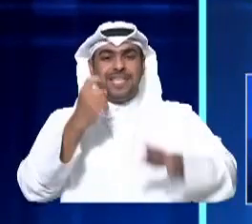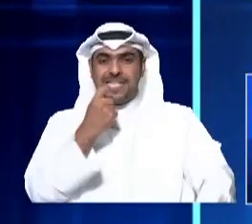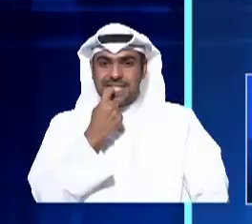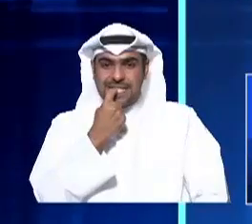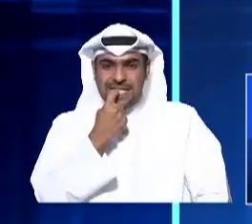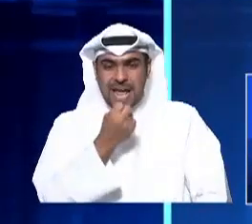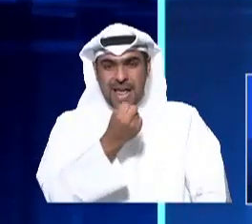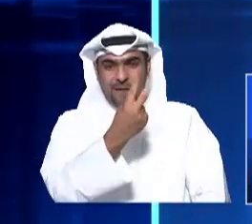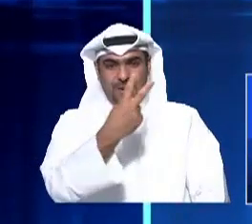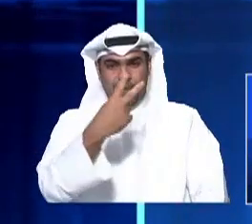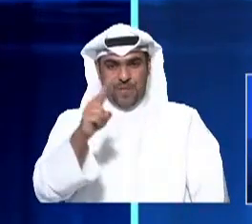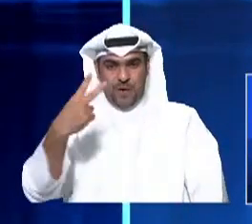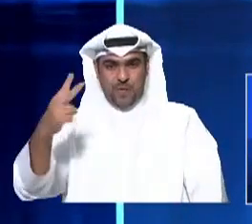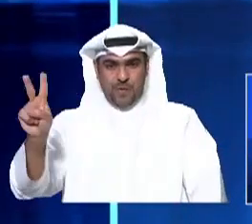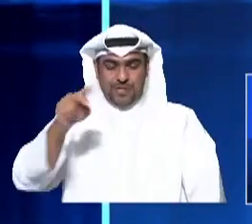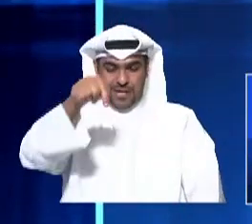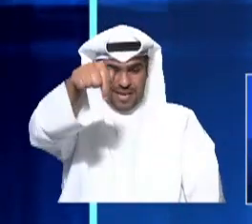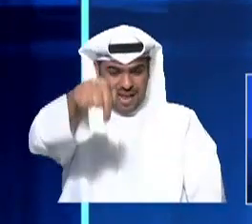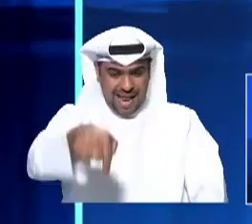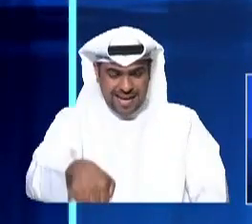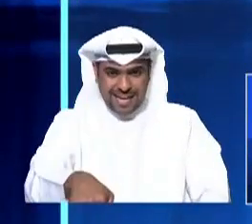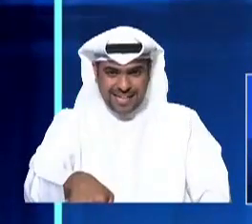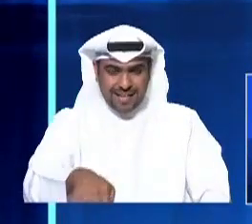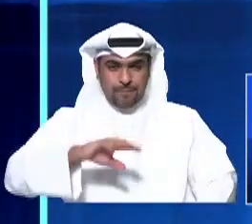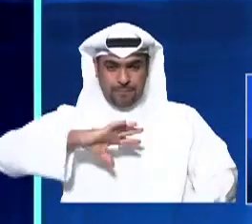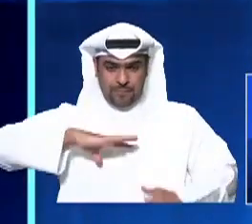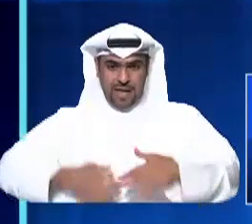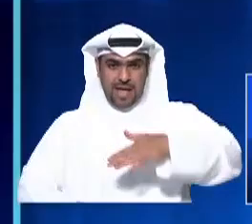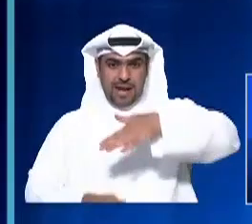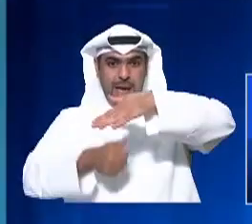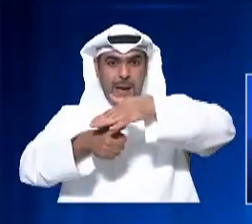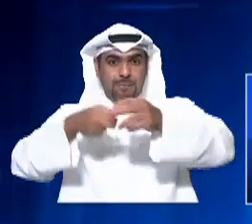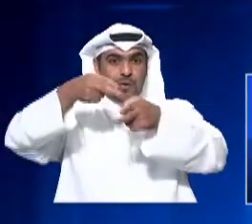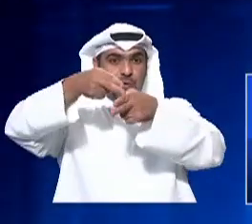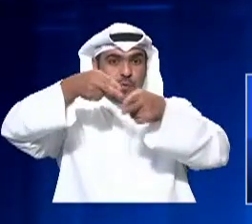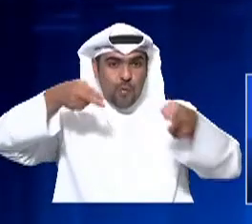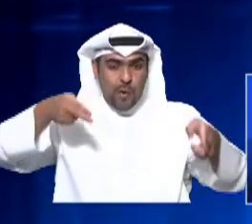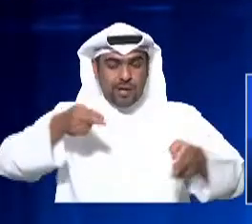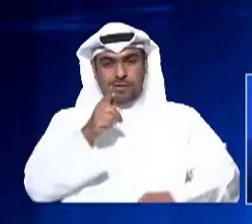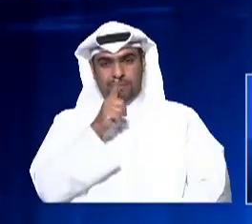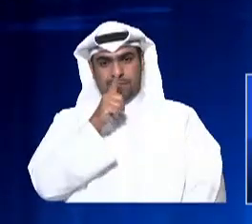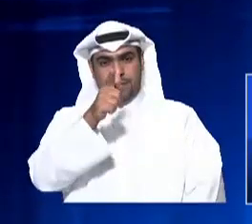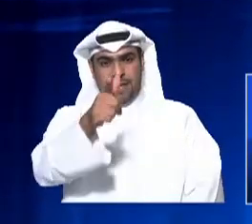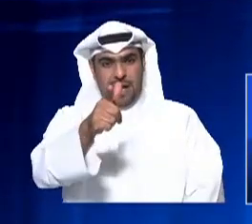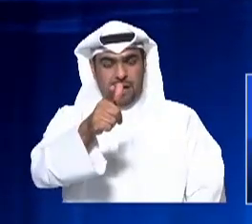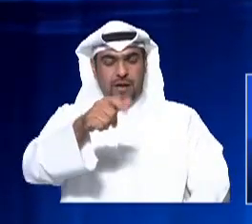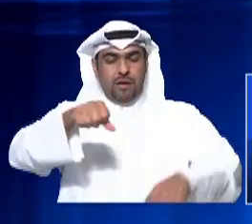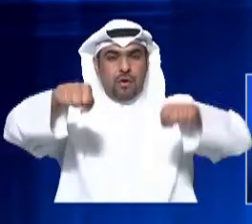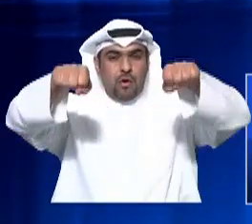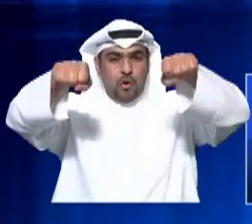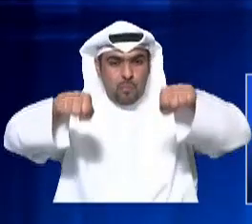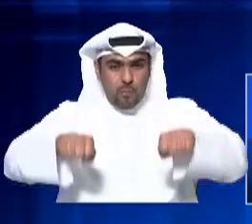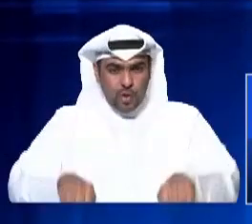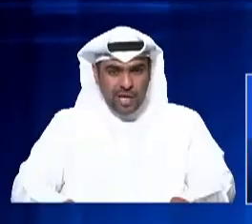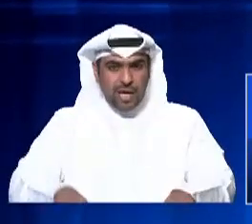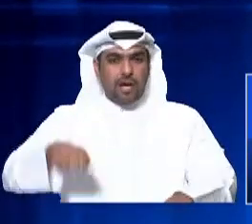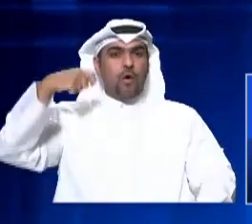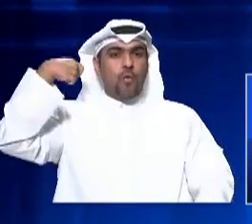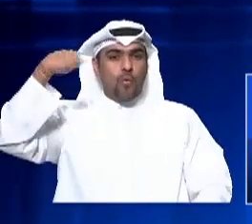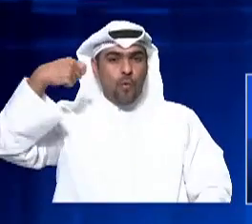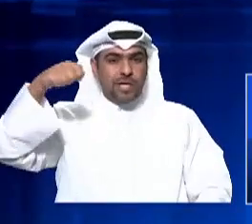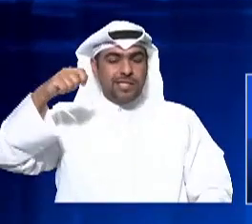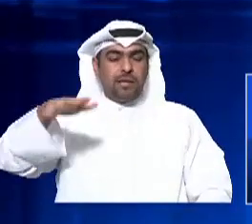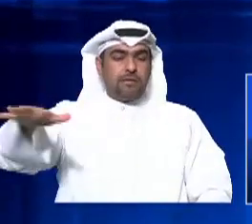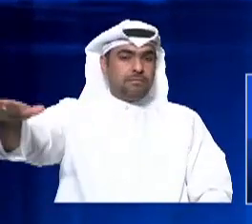2021-2022، مثمنا سموه رعاه الله الجهود التي بذلها المسؤولون في وزارة التربية على كافة المستويات